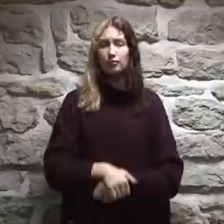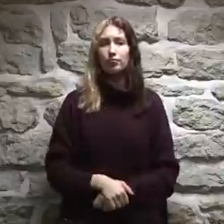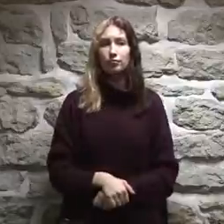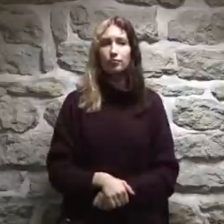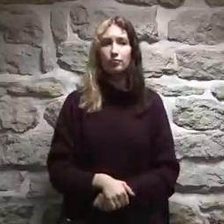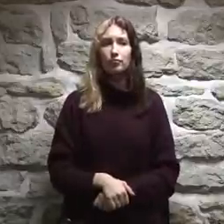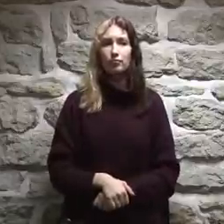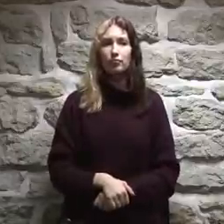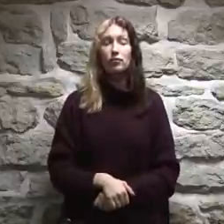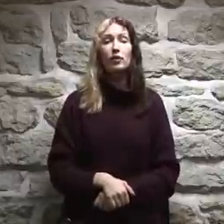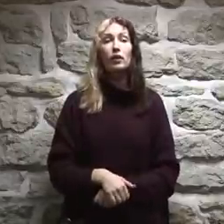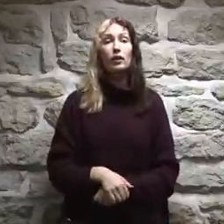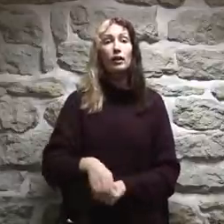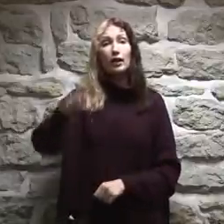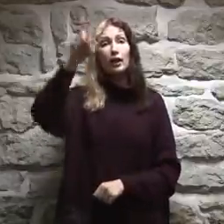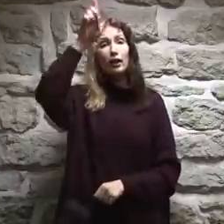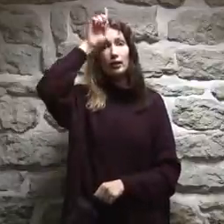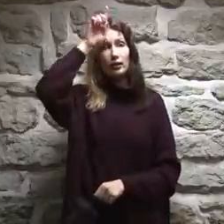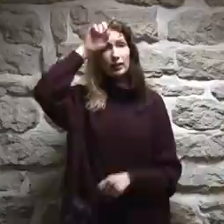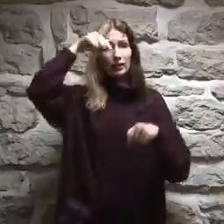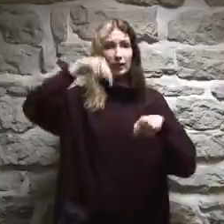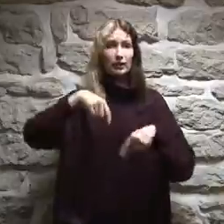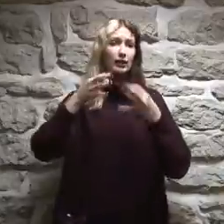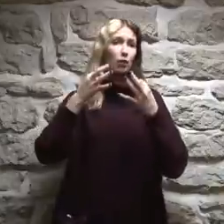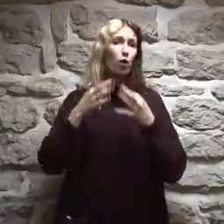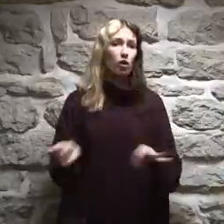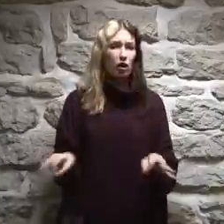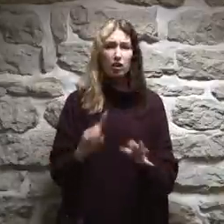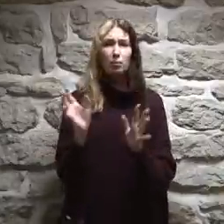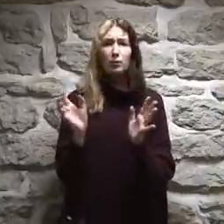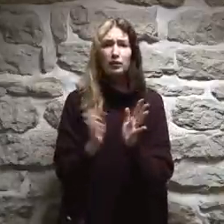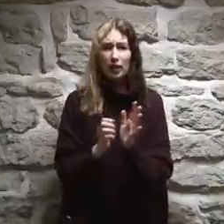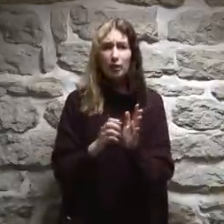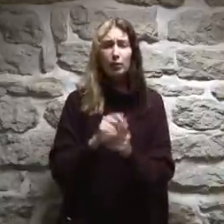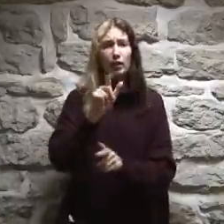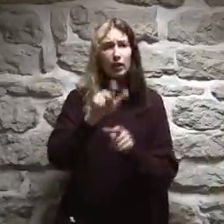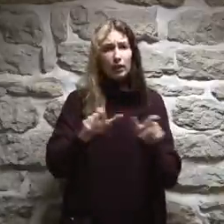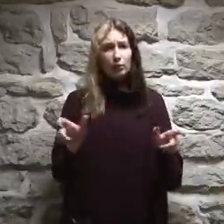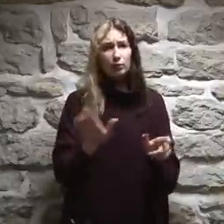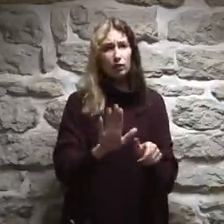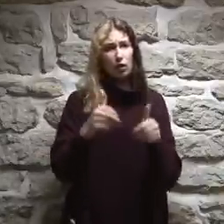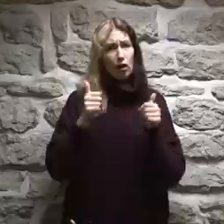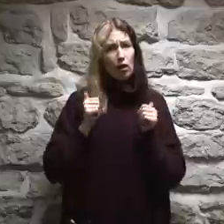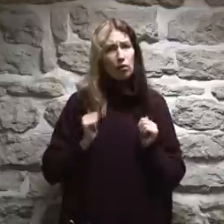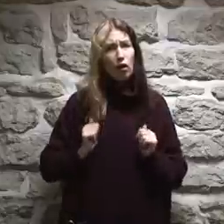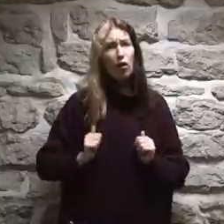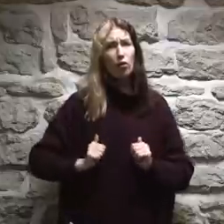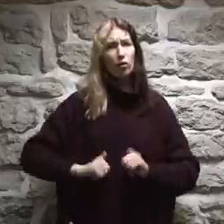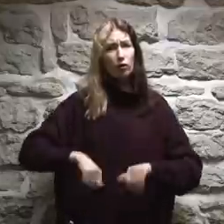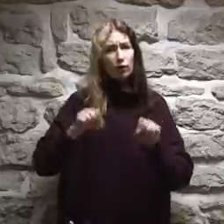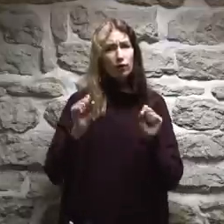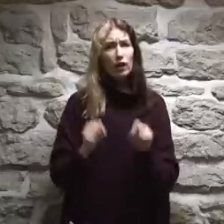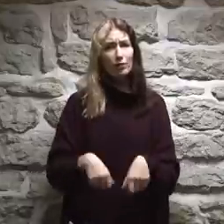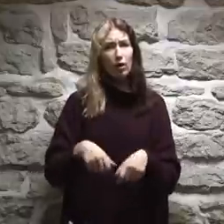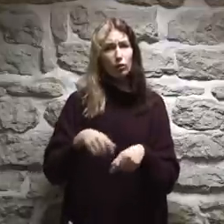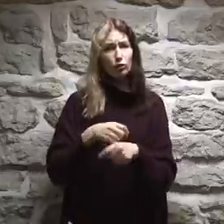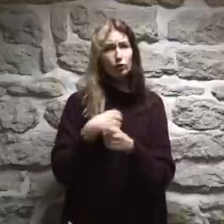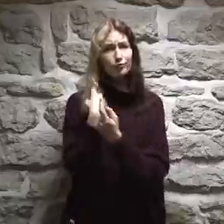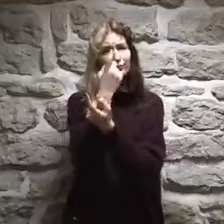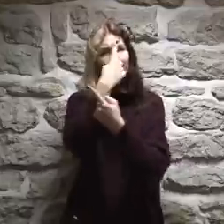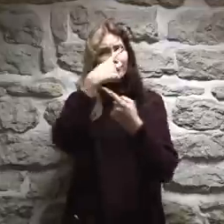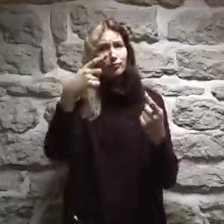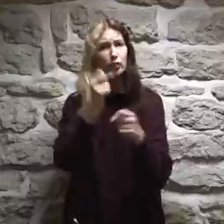on demokraatia, mis tähendab seda, et kõikidel inimestel on rahumeelselt õigus oma meelt avaldada ja